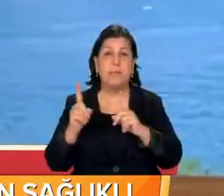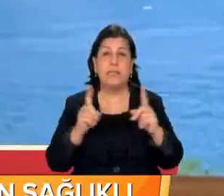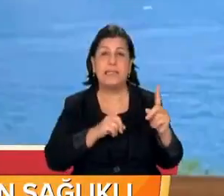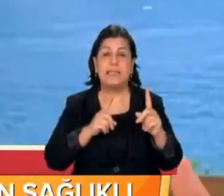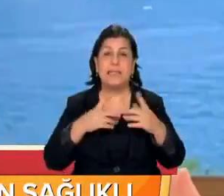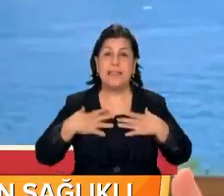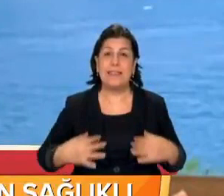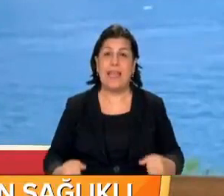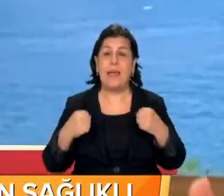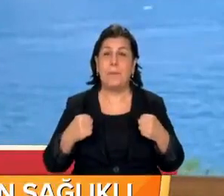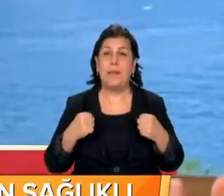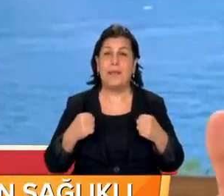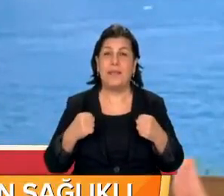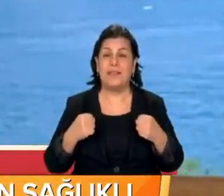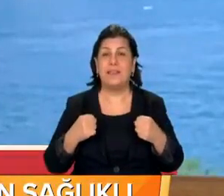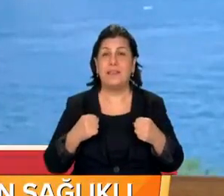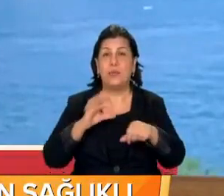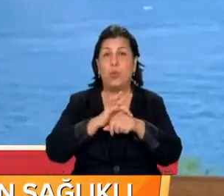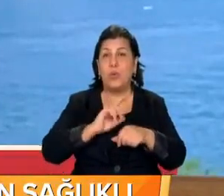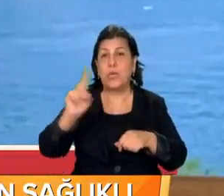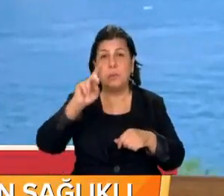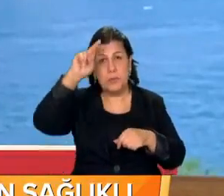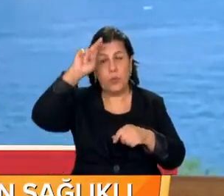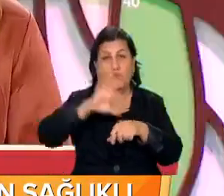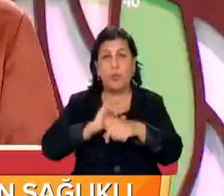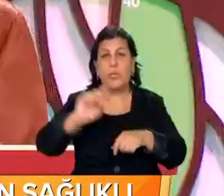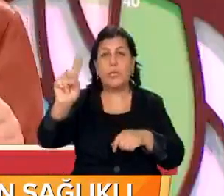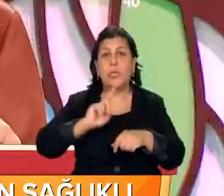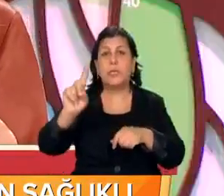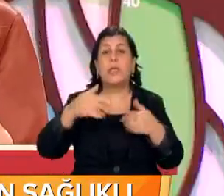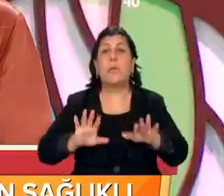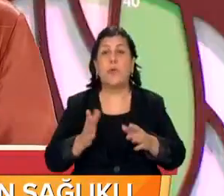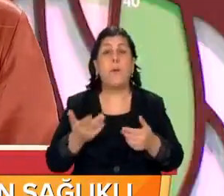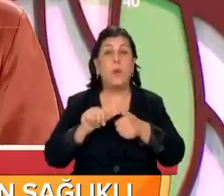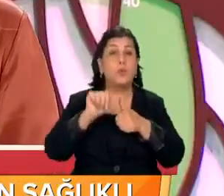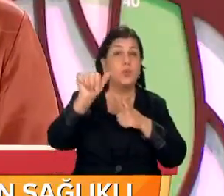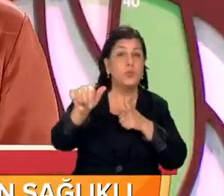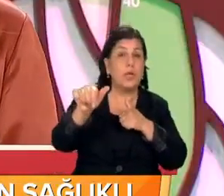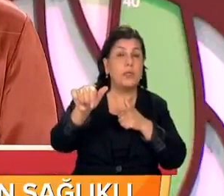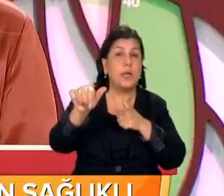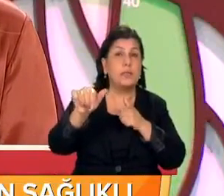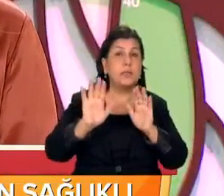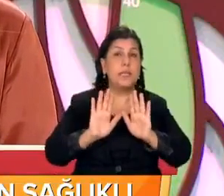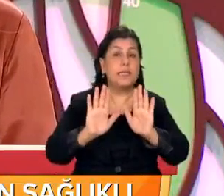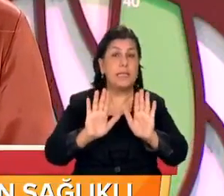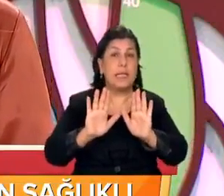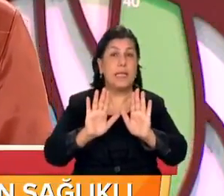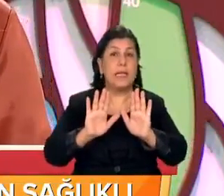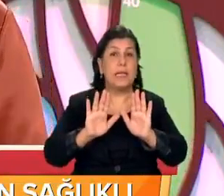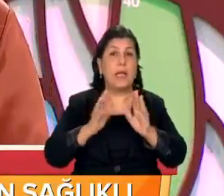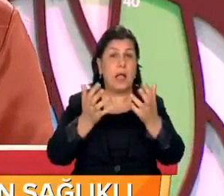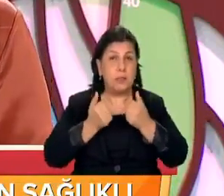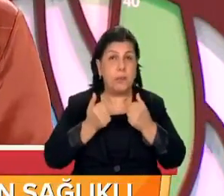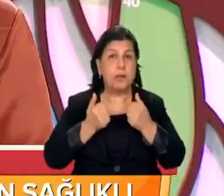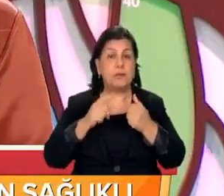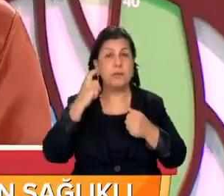konusu değil gidemiyorlar da bulma dolaplara ya da psikiyatristlere bu fakat uzaktan bu tür destekleri almak sıkıntılar kaygılar